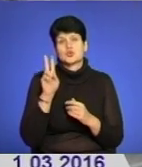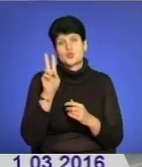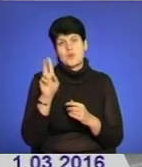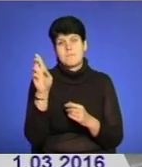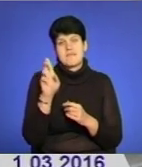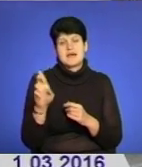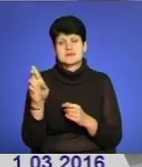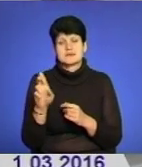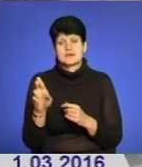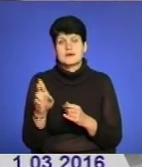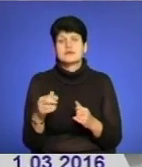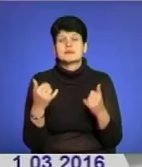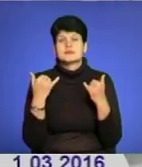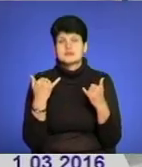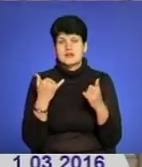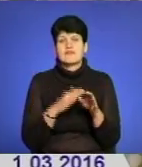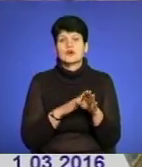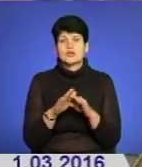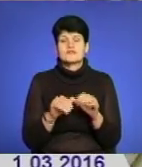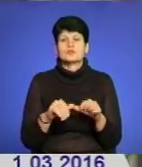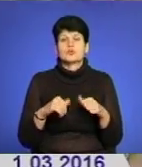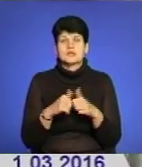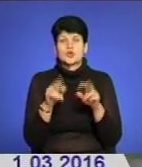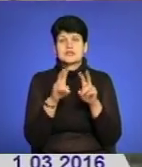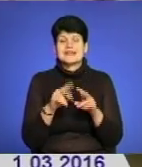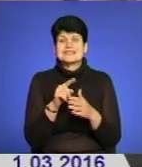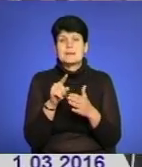2 березня. Наразі виконавчим комітетом